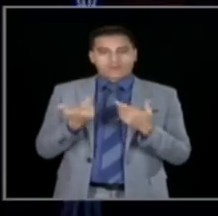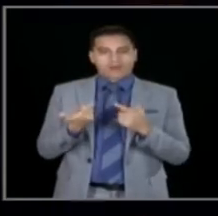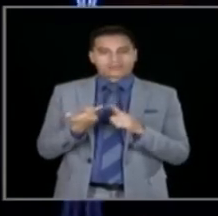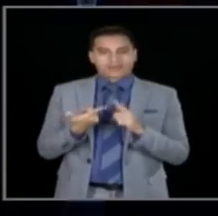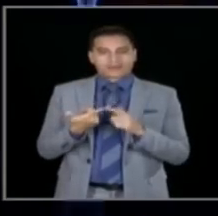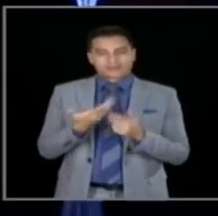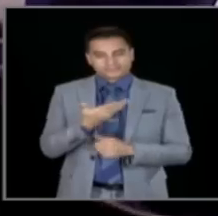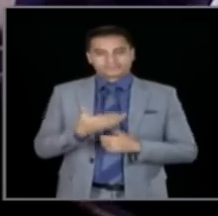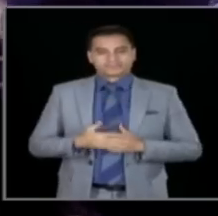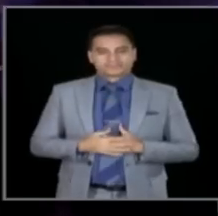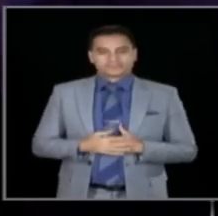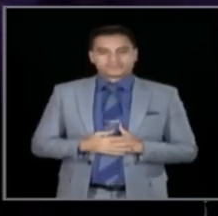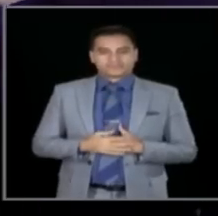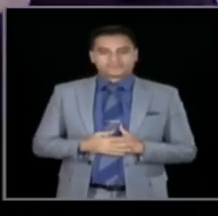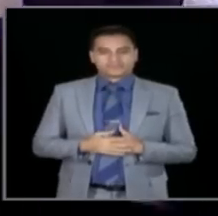الثانية.